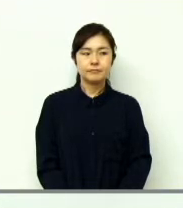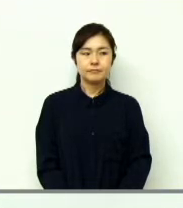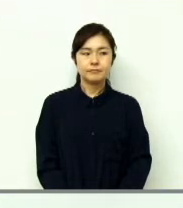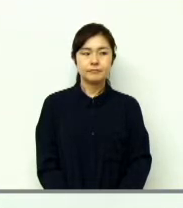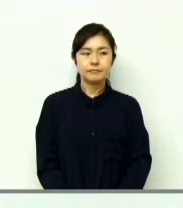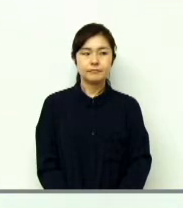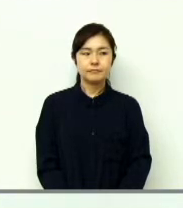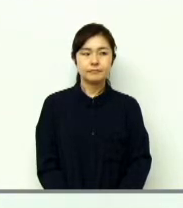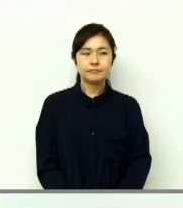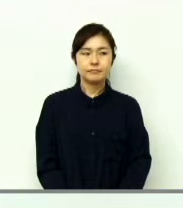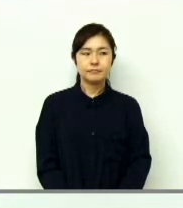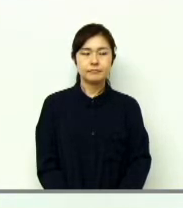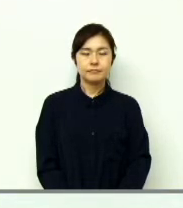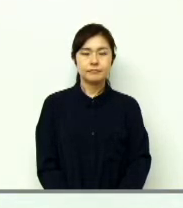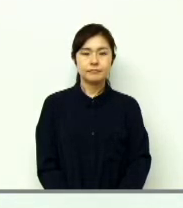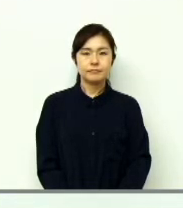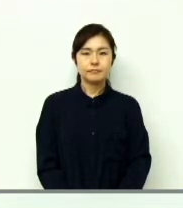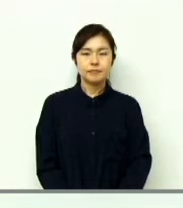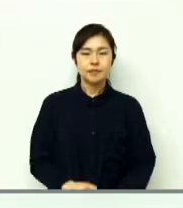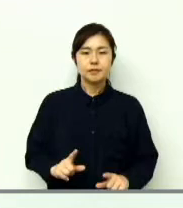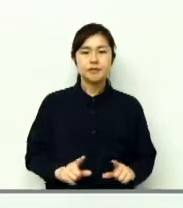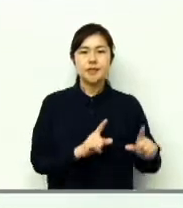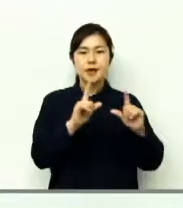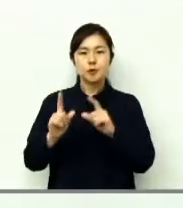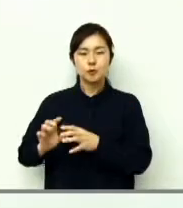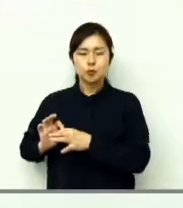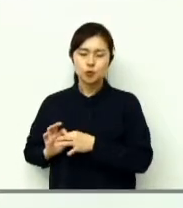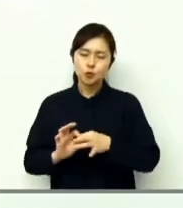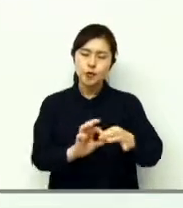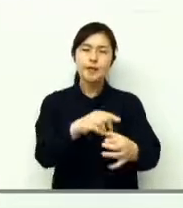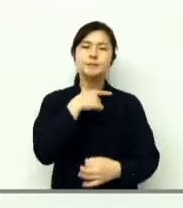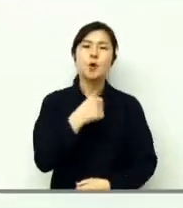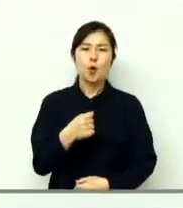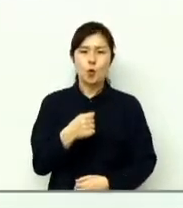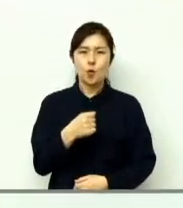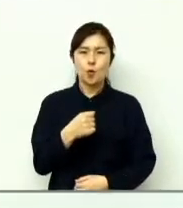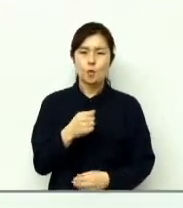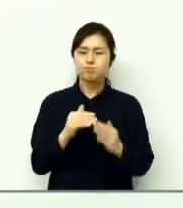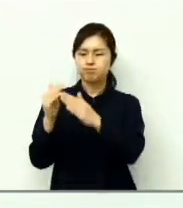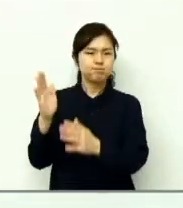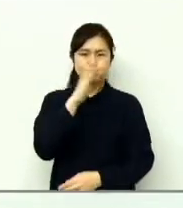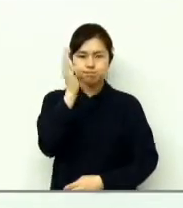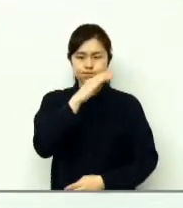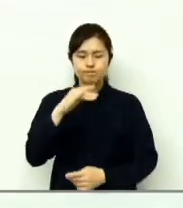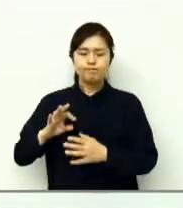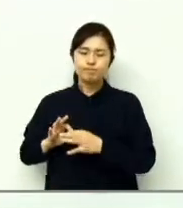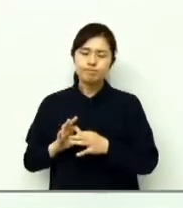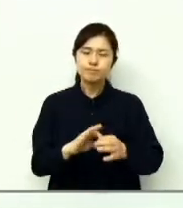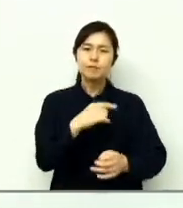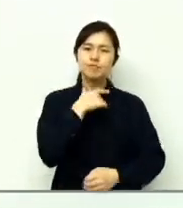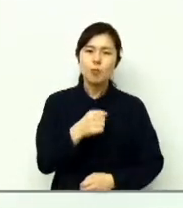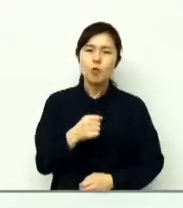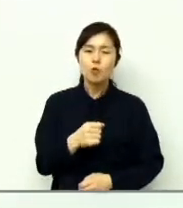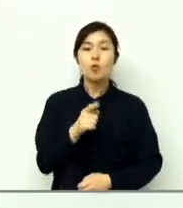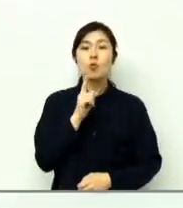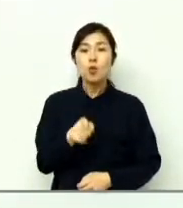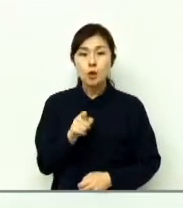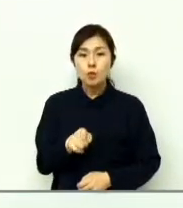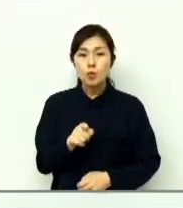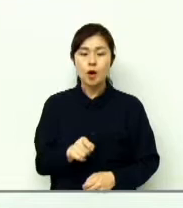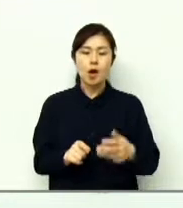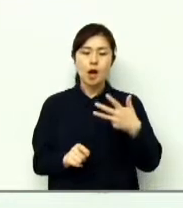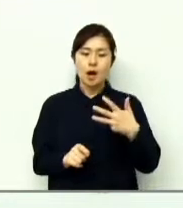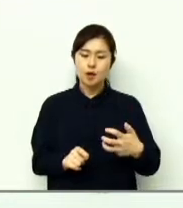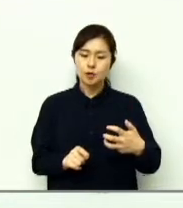住み続けたいという方のご意向でありますが、これはこれまでもほぼ同様にですね、約 80% から 82% ぐらい